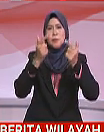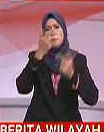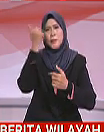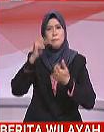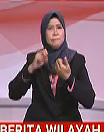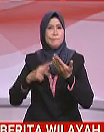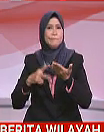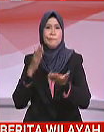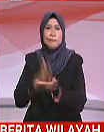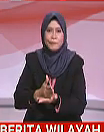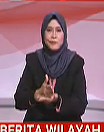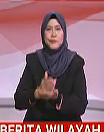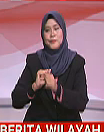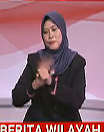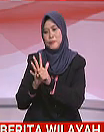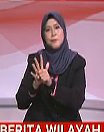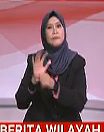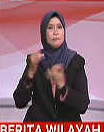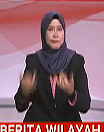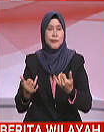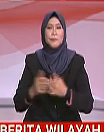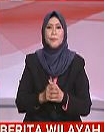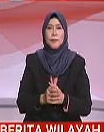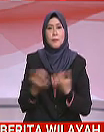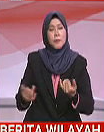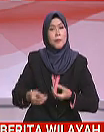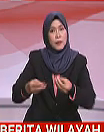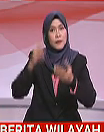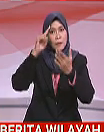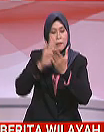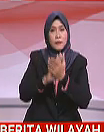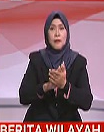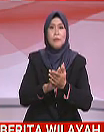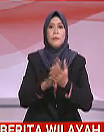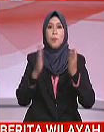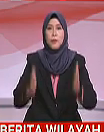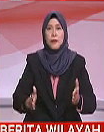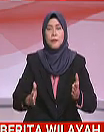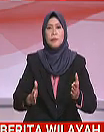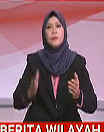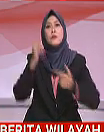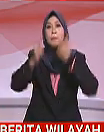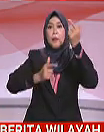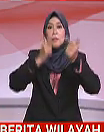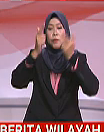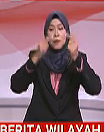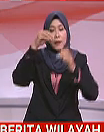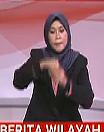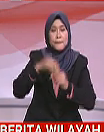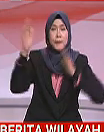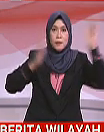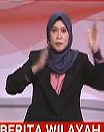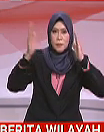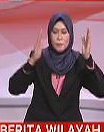pandemik COVID-19. Selain meningkatkan keyakinan orang awam terhadap aktiviti pelancongan secara domestik, menterinya Dato' Abdul